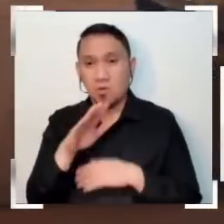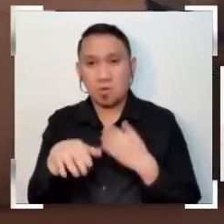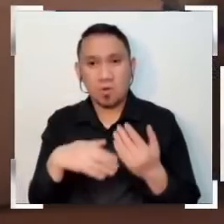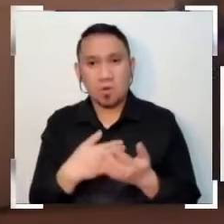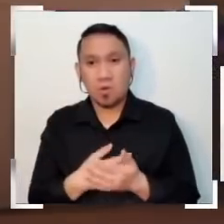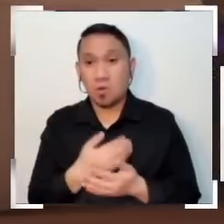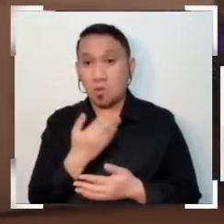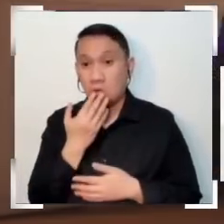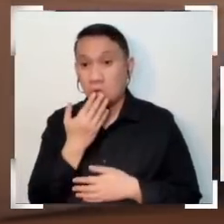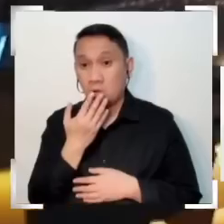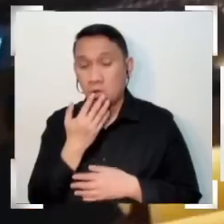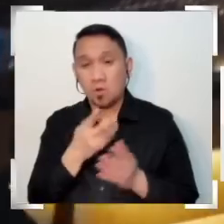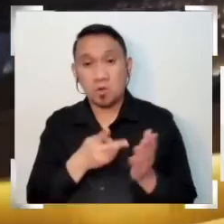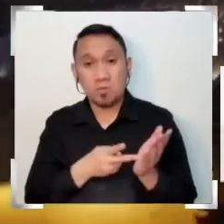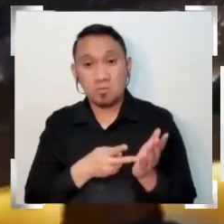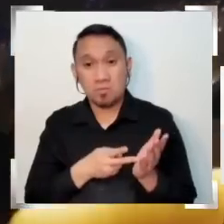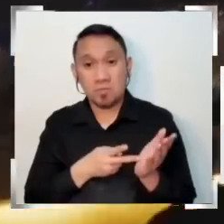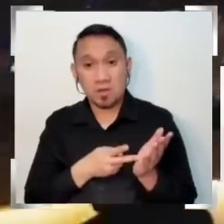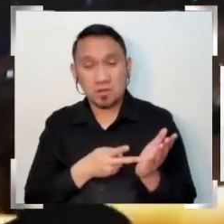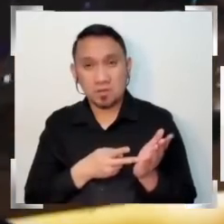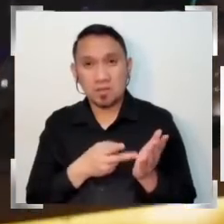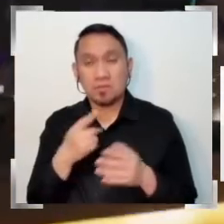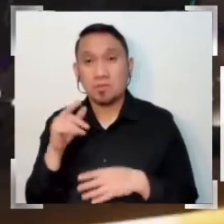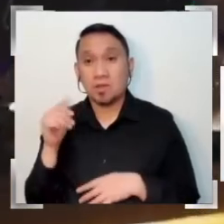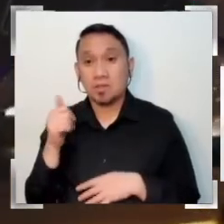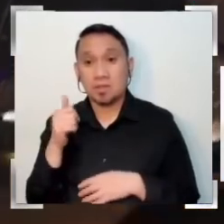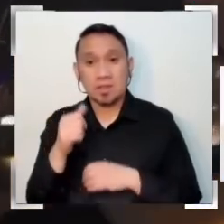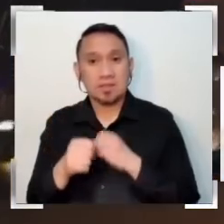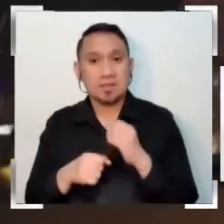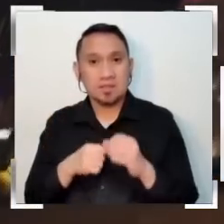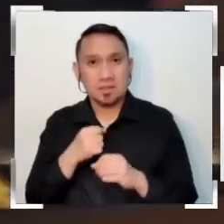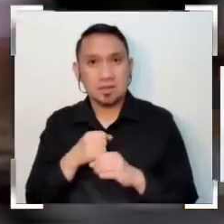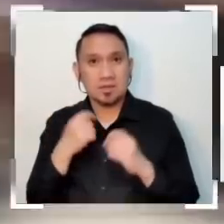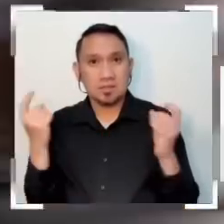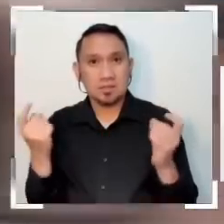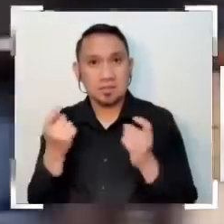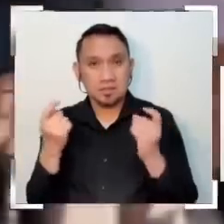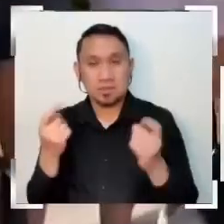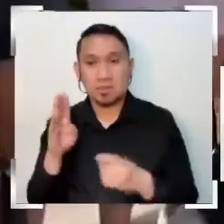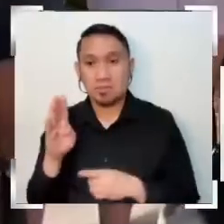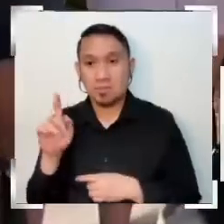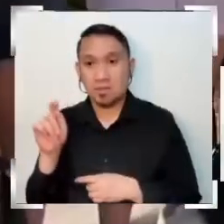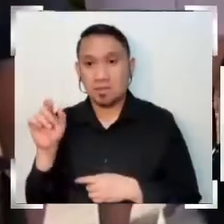10th anniversary celebration ng global superstars na BTS.